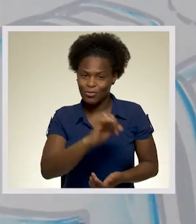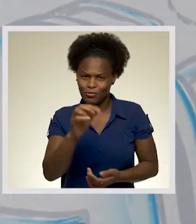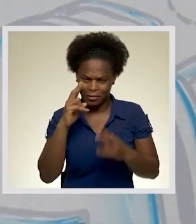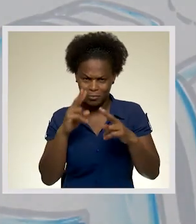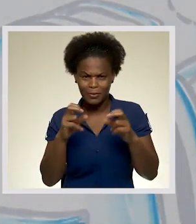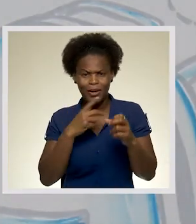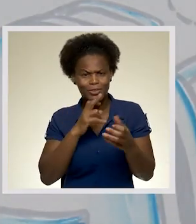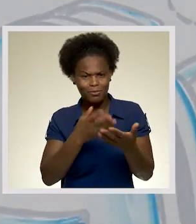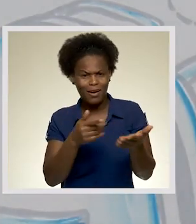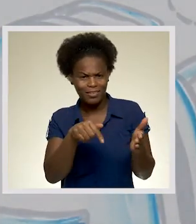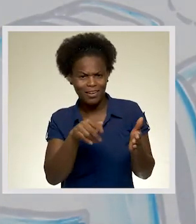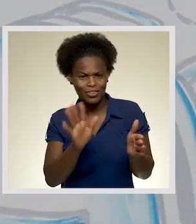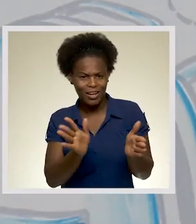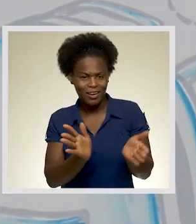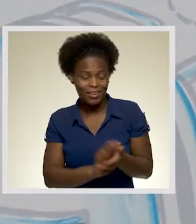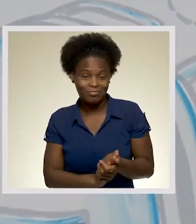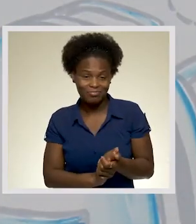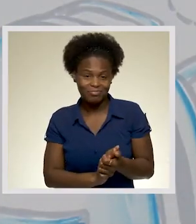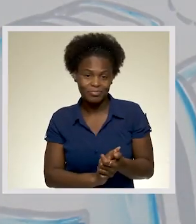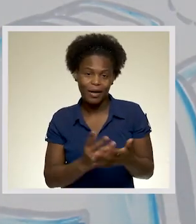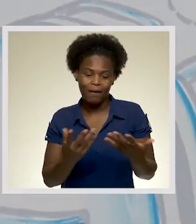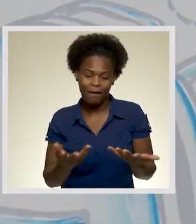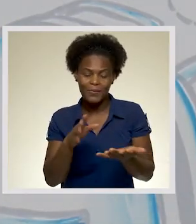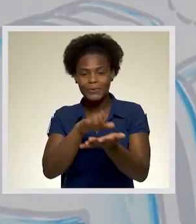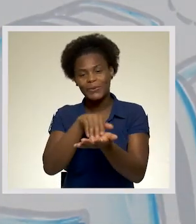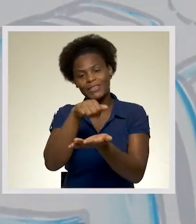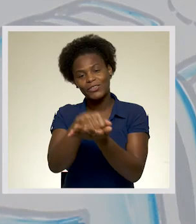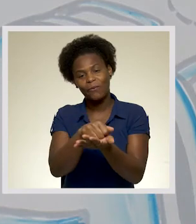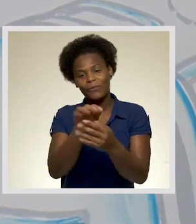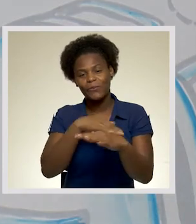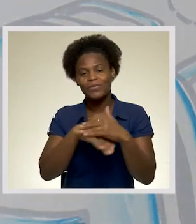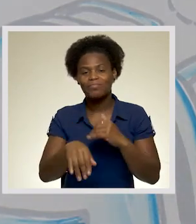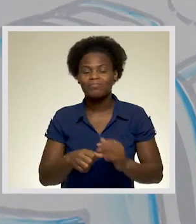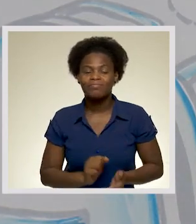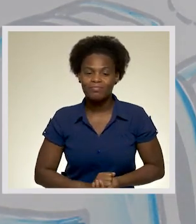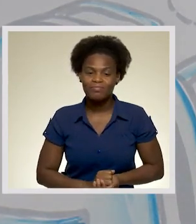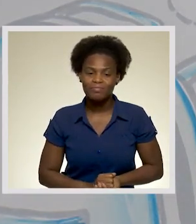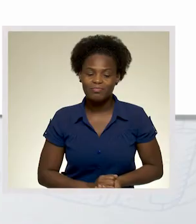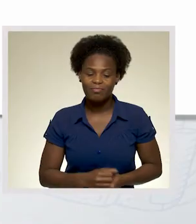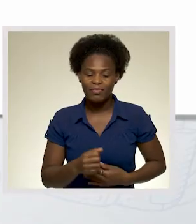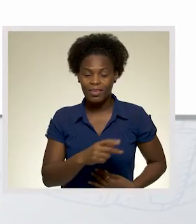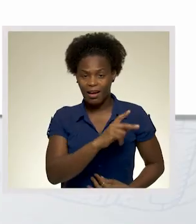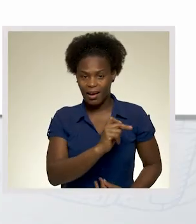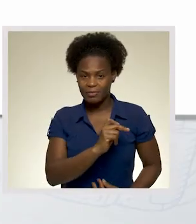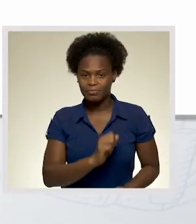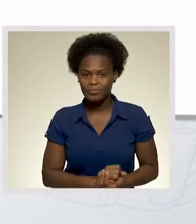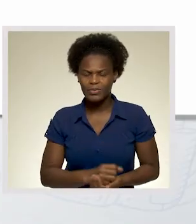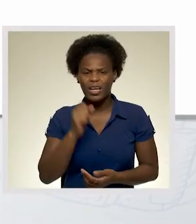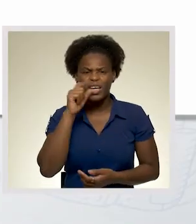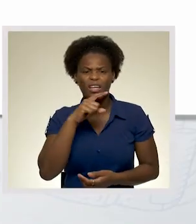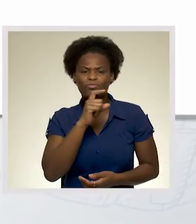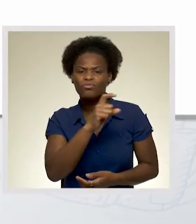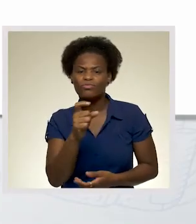Vous avez trouvé les réponses? On passe à la correction. A.